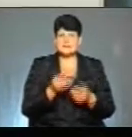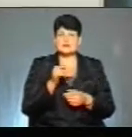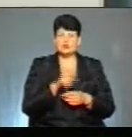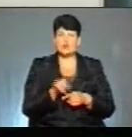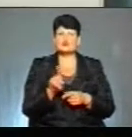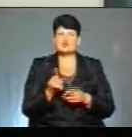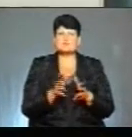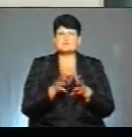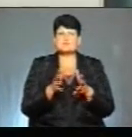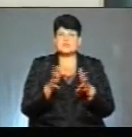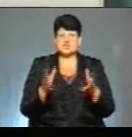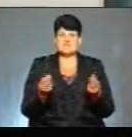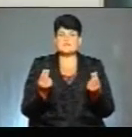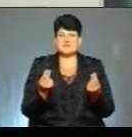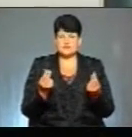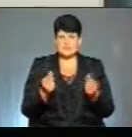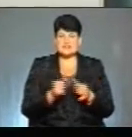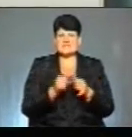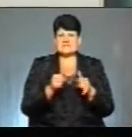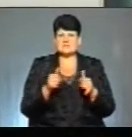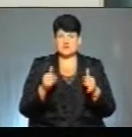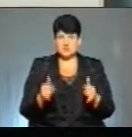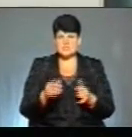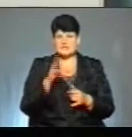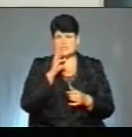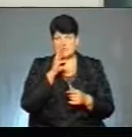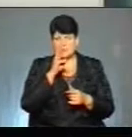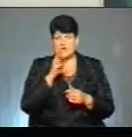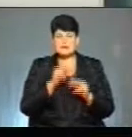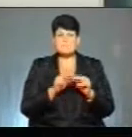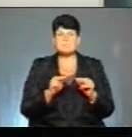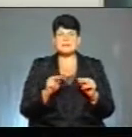щоб збільшити фінансування і збільшення саме заробітної плати